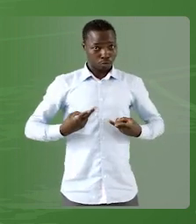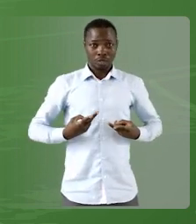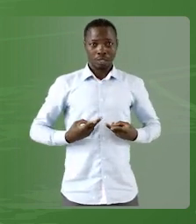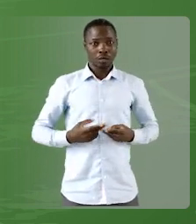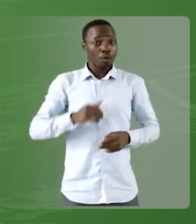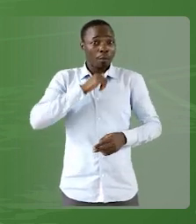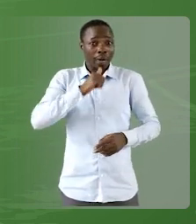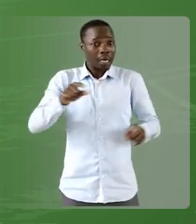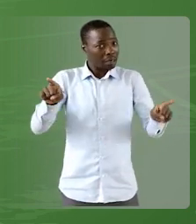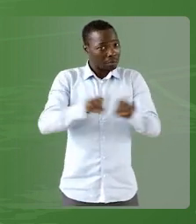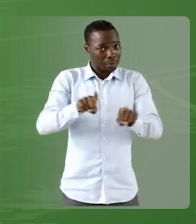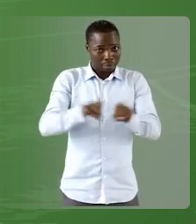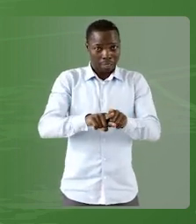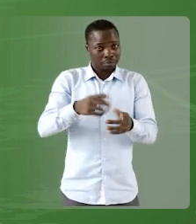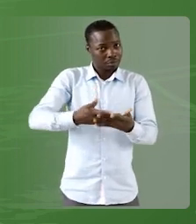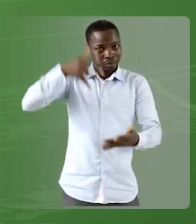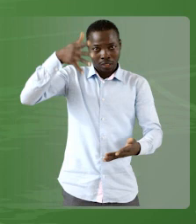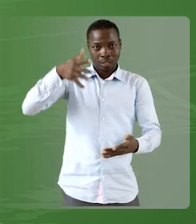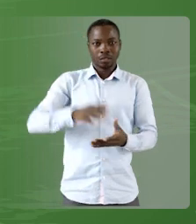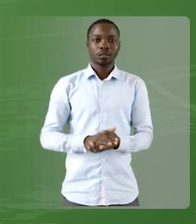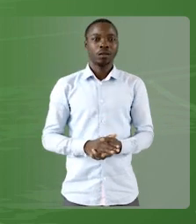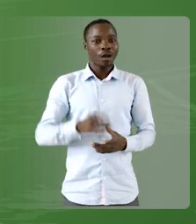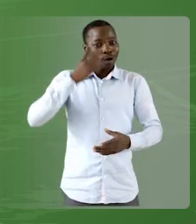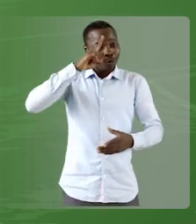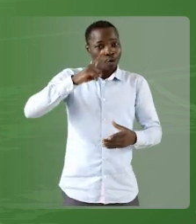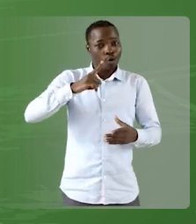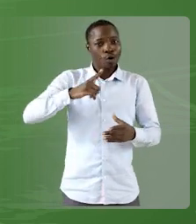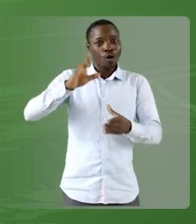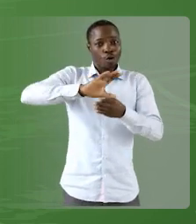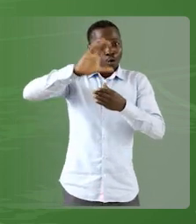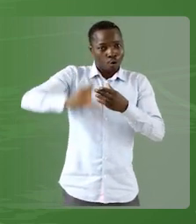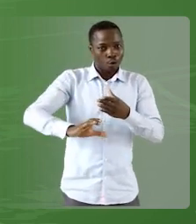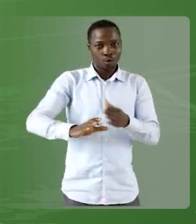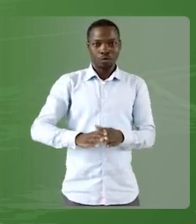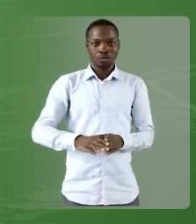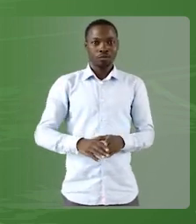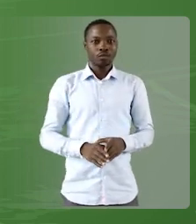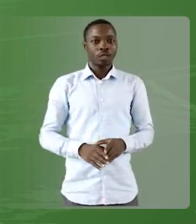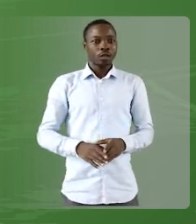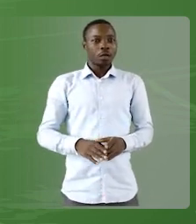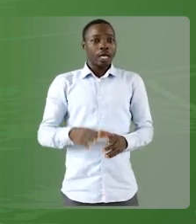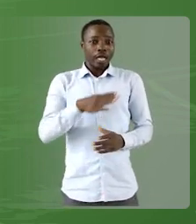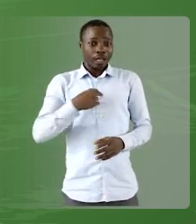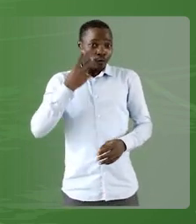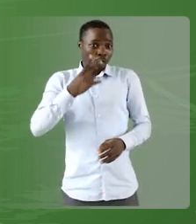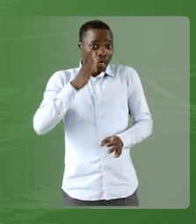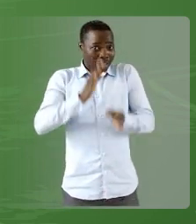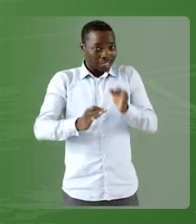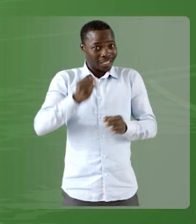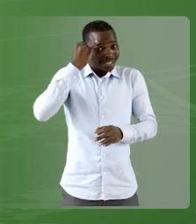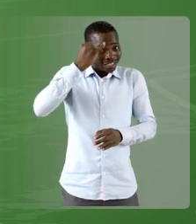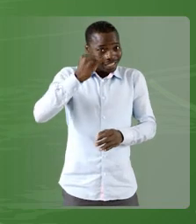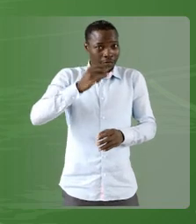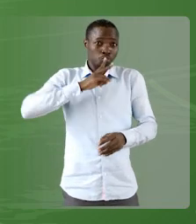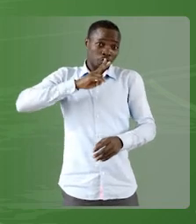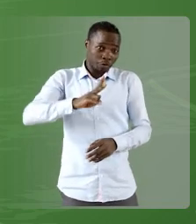même fertilité. Pour conclure, au niveau de cette hypothèse, nous dirons que les sols